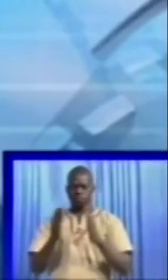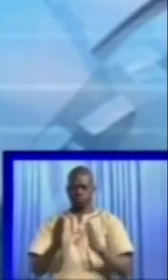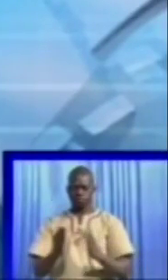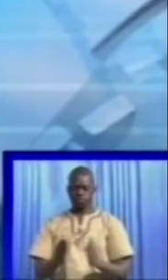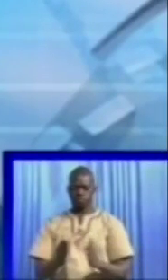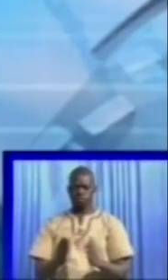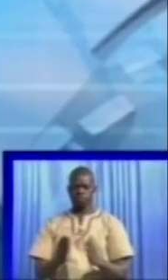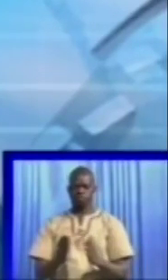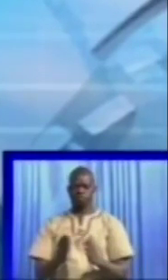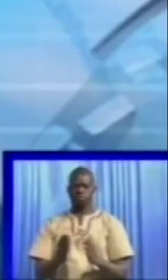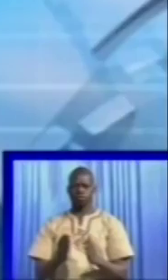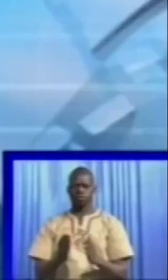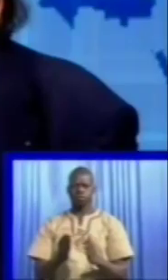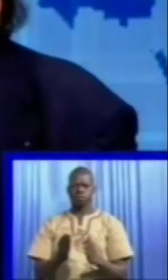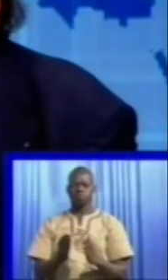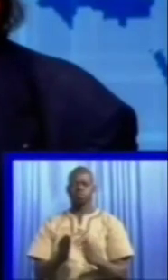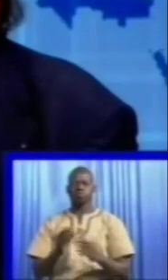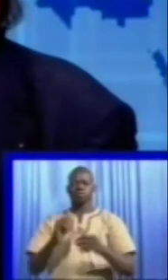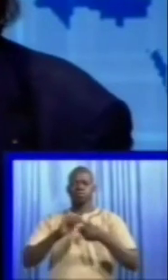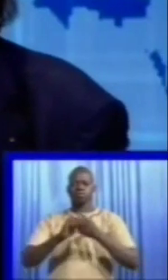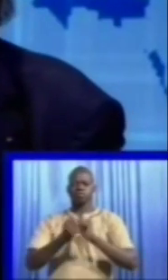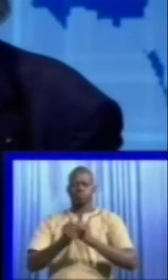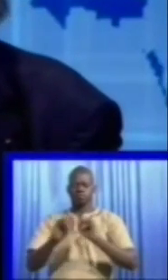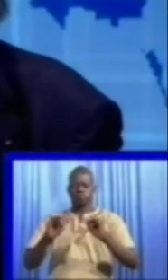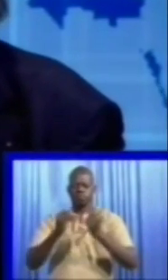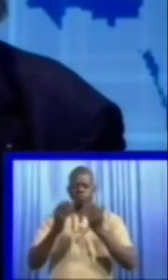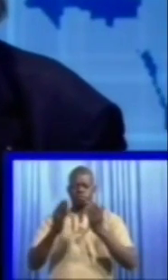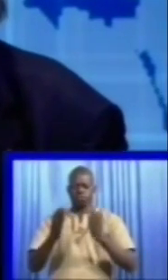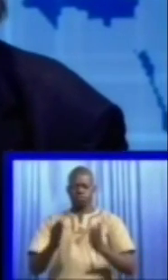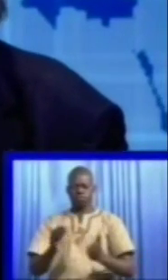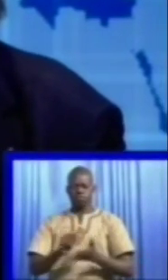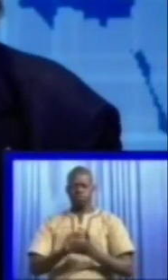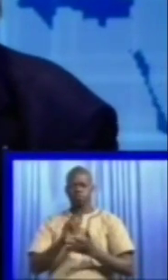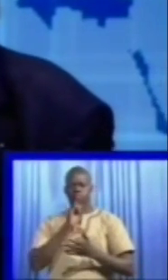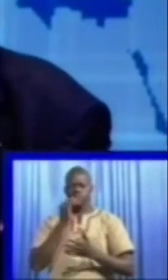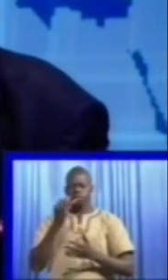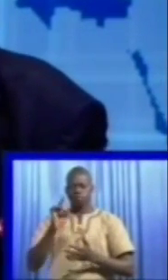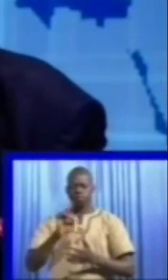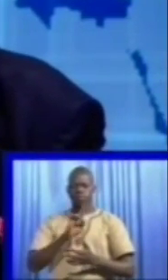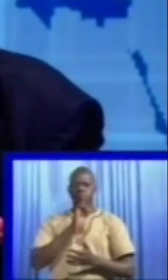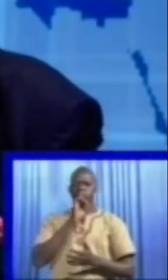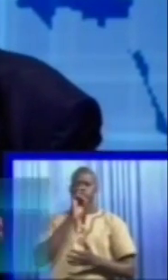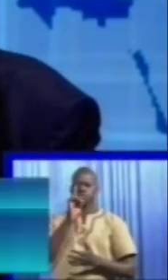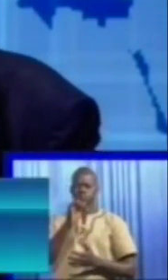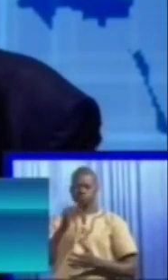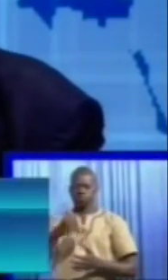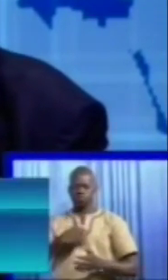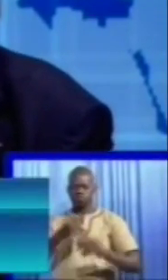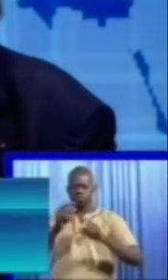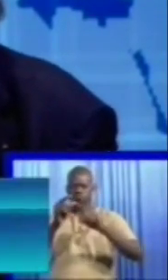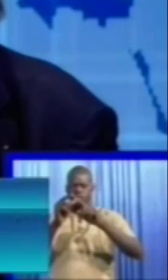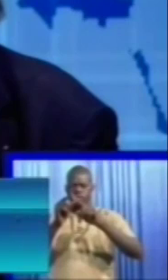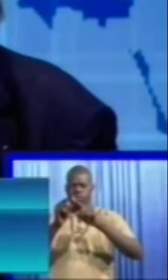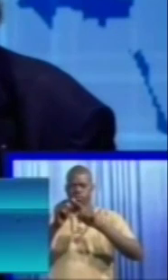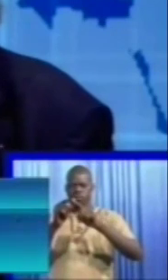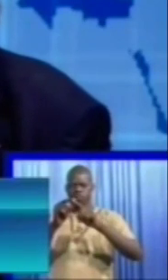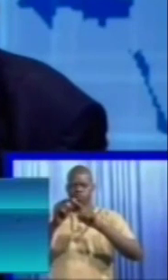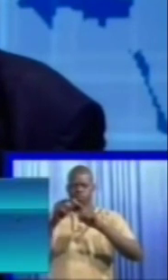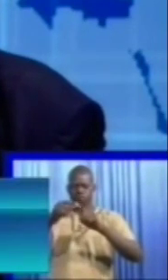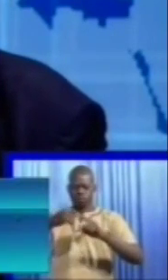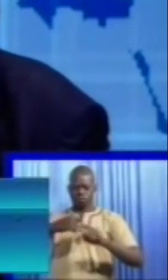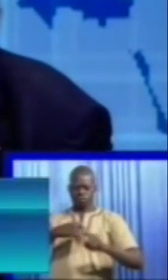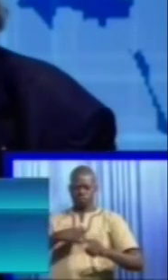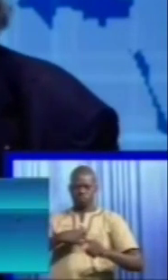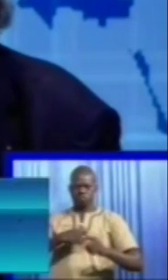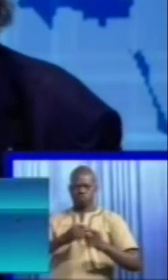ce cas-là ? Le problème du journaliste, c'est qu'il est... vous savez, il y a un mot que j'ai retiré de